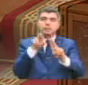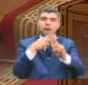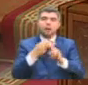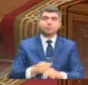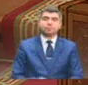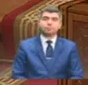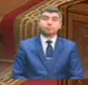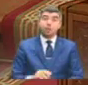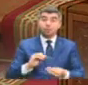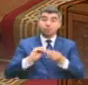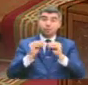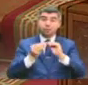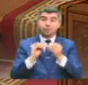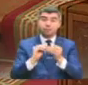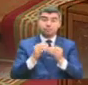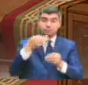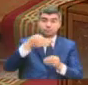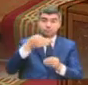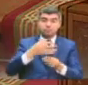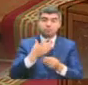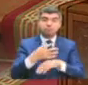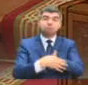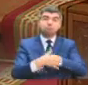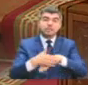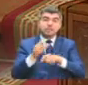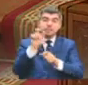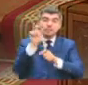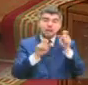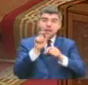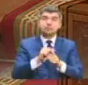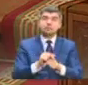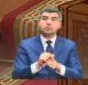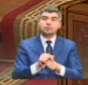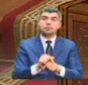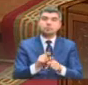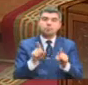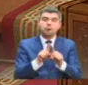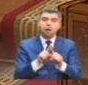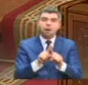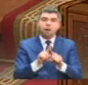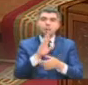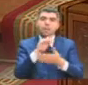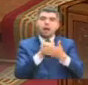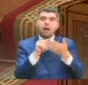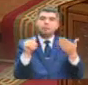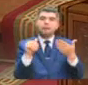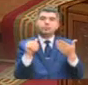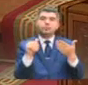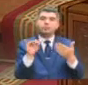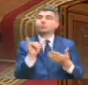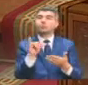المشكل الأساسي في الموضوع ديال الطبقة الوسطى هو أولا خصنا نحددوا المعالم ديالها،